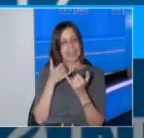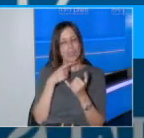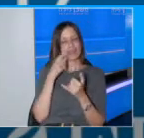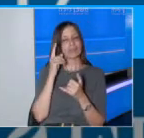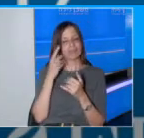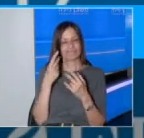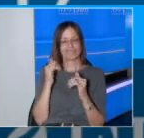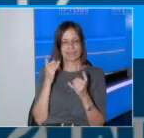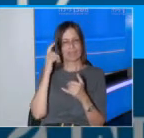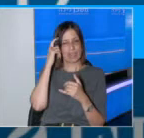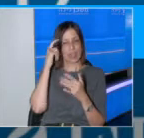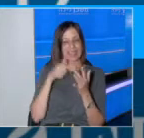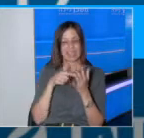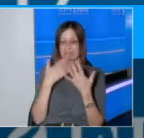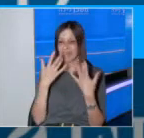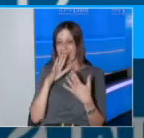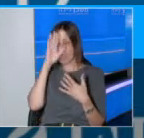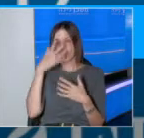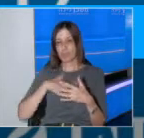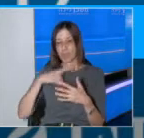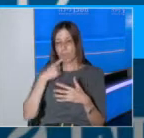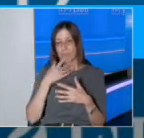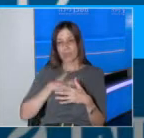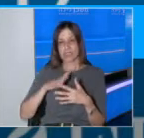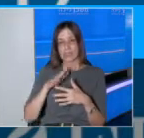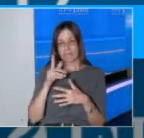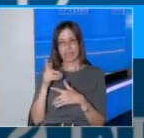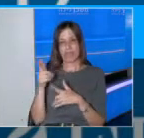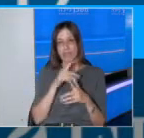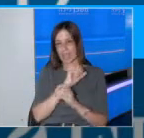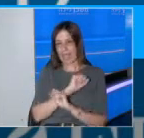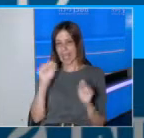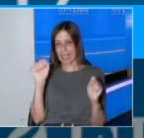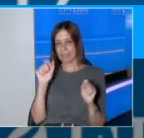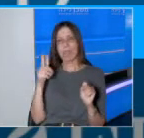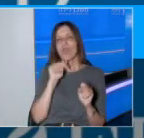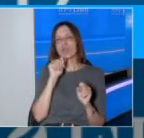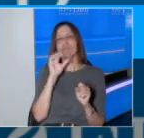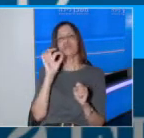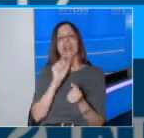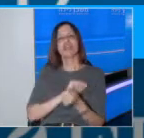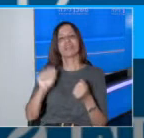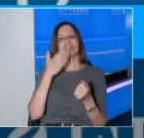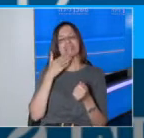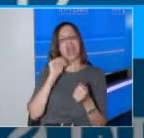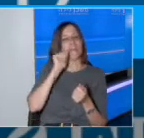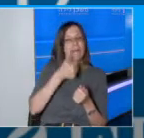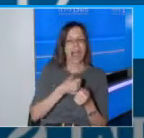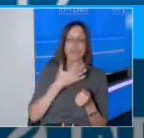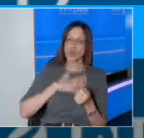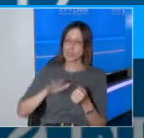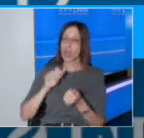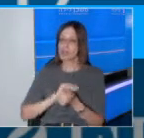בגלל שהאיראנים, כשהם אומרים שהם רוצים נשק גרעיני, דרך אגב, האיראנים לא רוצים נשק גרעיני בשביל להשמיד את ישראל מחר. המטרה שלהם להשמיד את